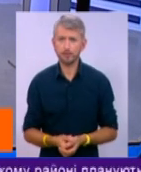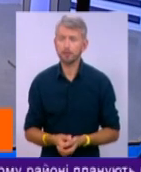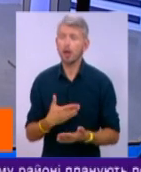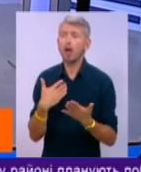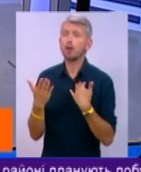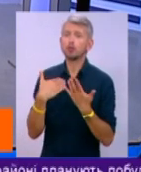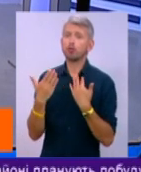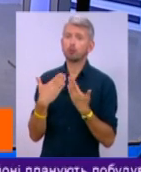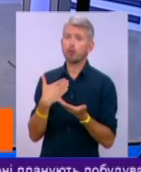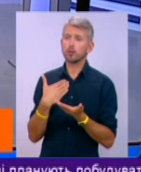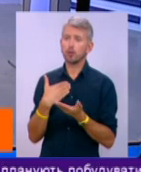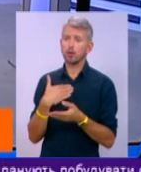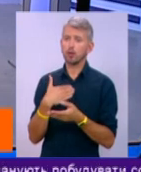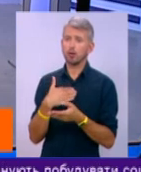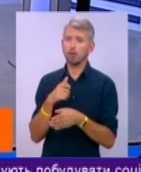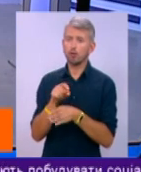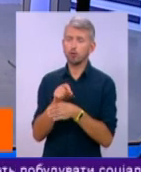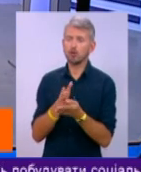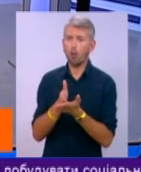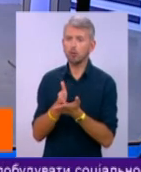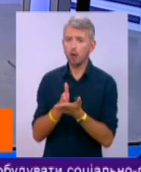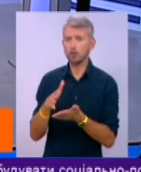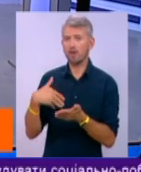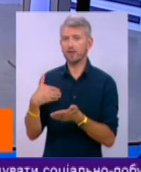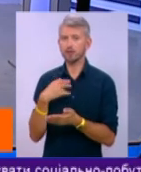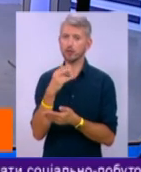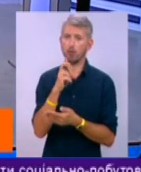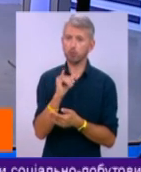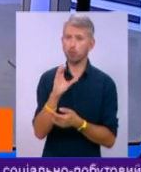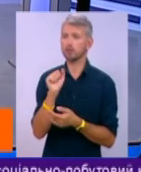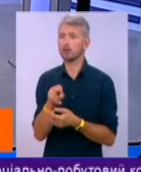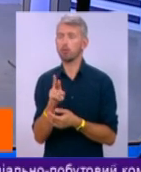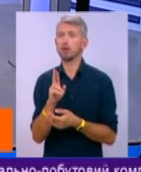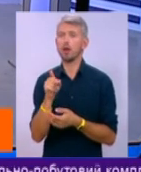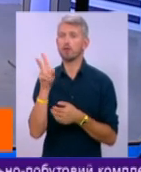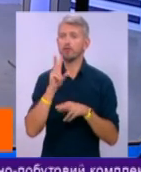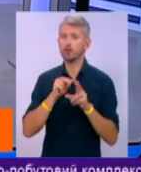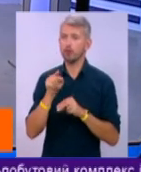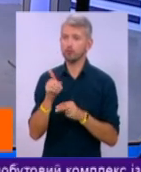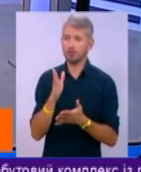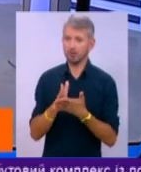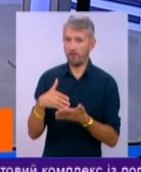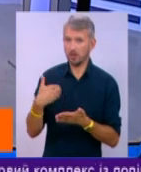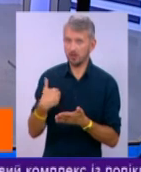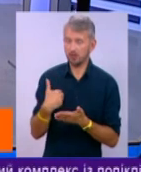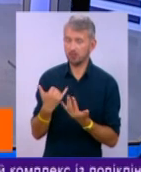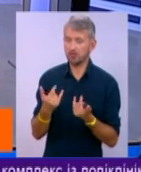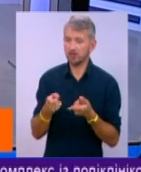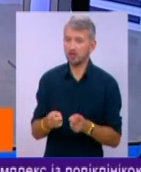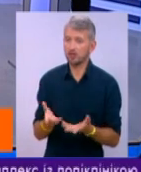стосовно функціональності і ефективності НАБУ і САП, от як ви вважаєте, вони є ефективними